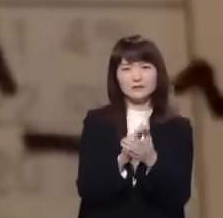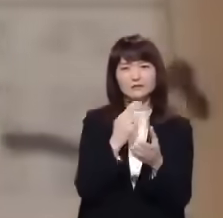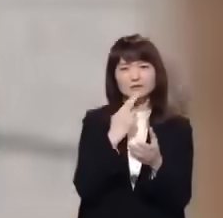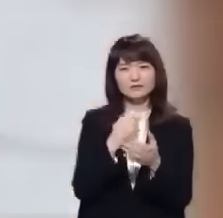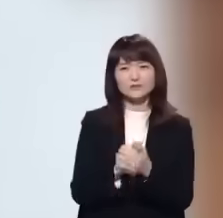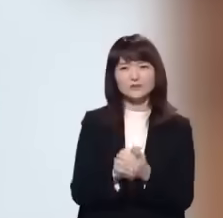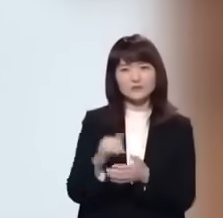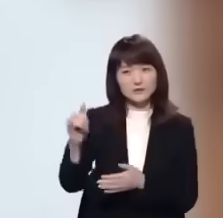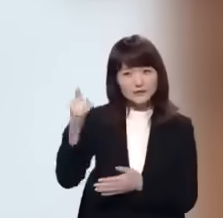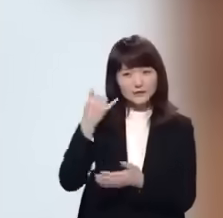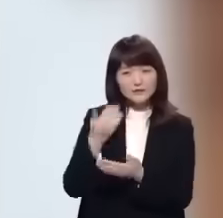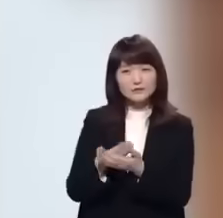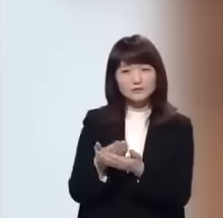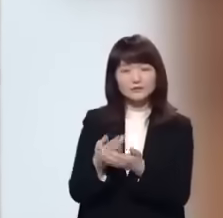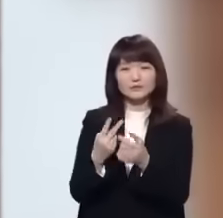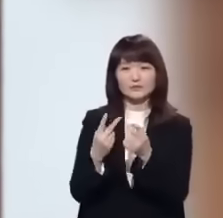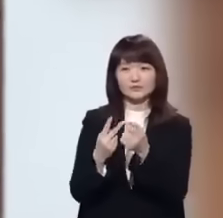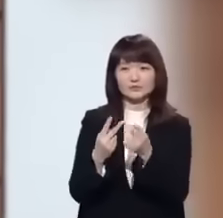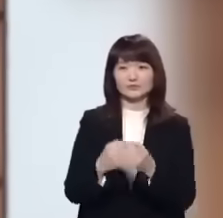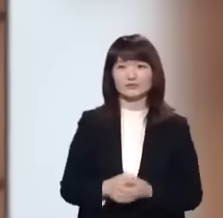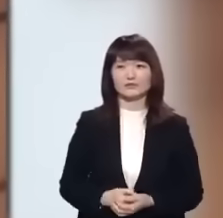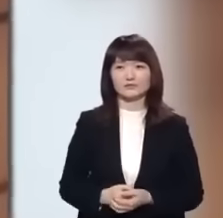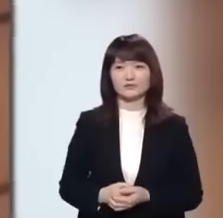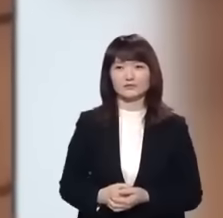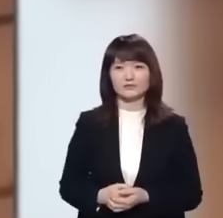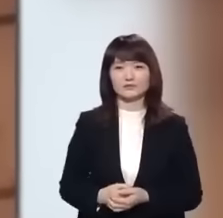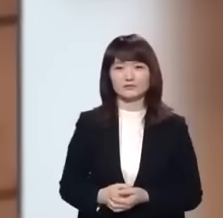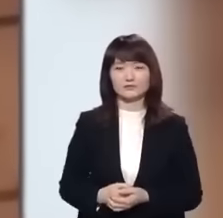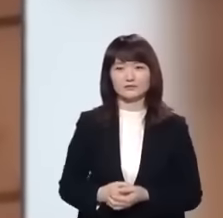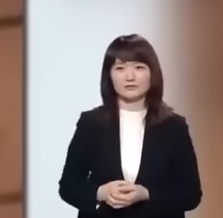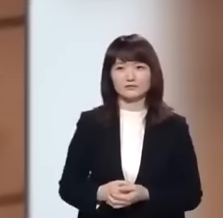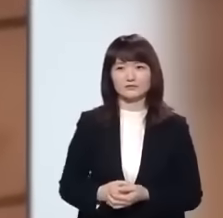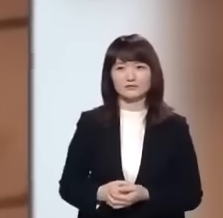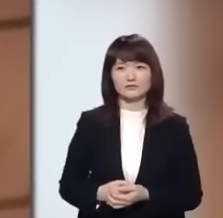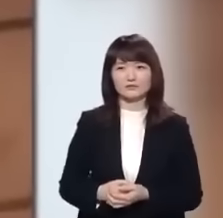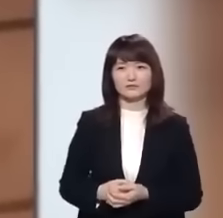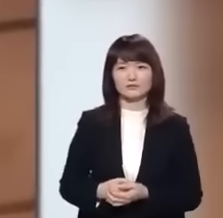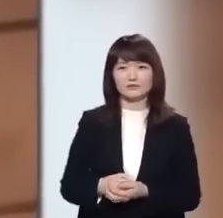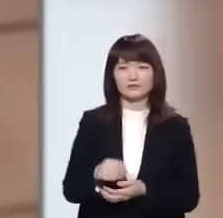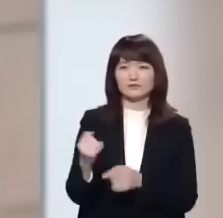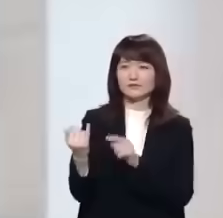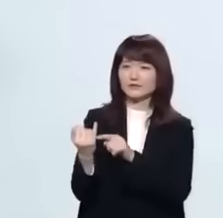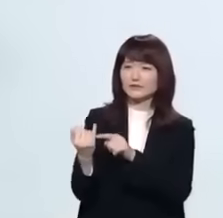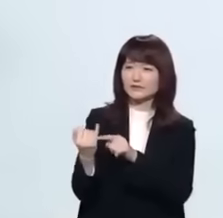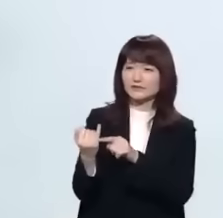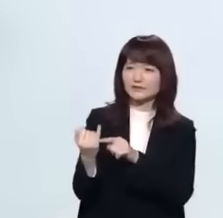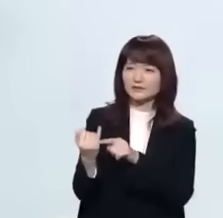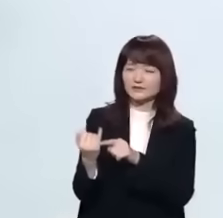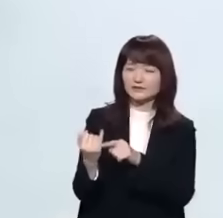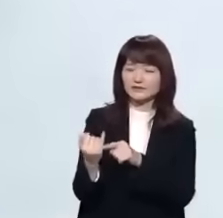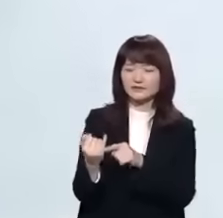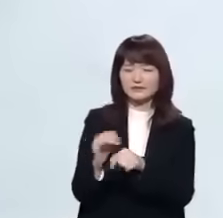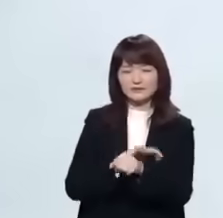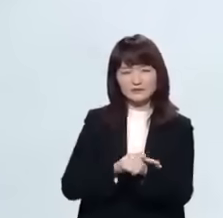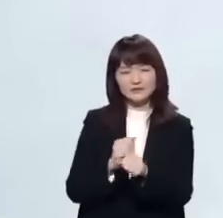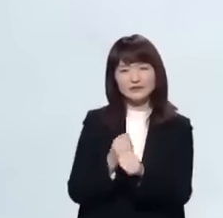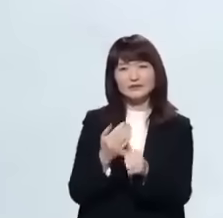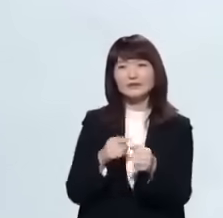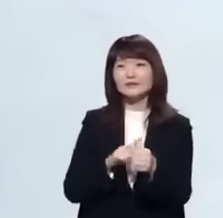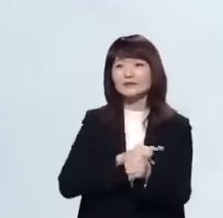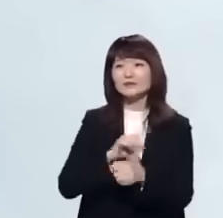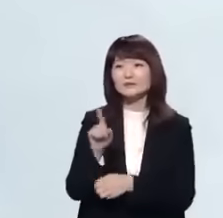번째 쪽지로 가볼까요? 구김살 없는 모습 참 보기 좋아. 넌 이름이 뭐니? 아저씨